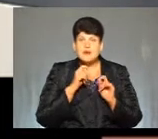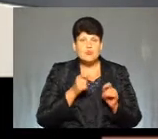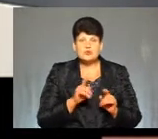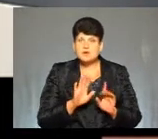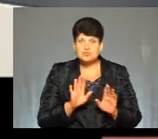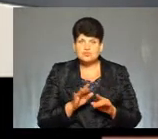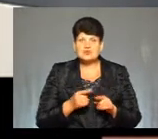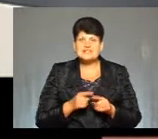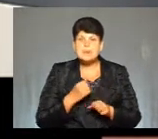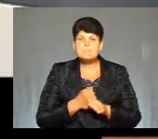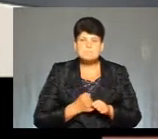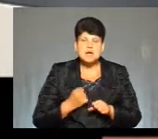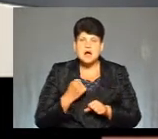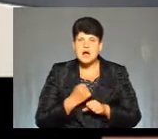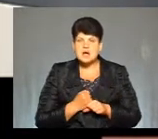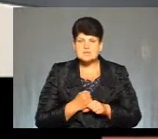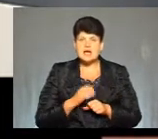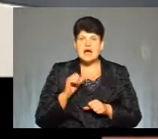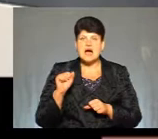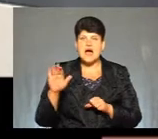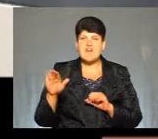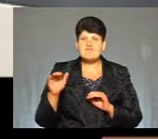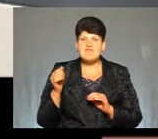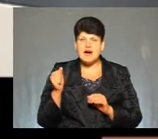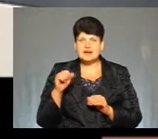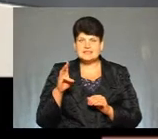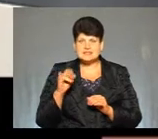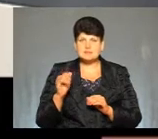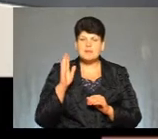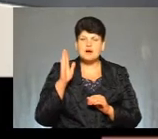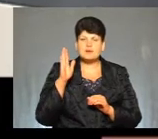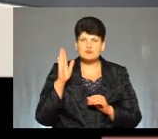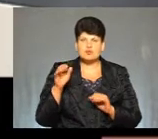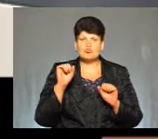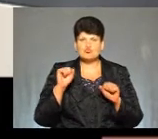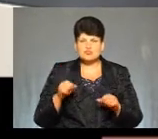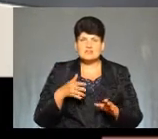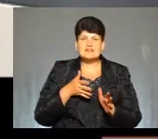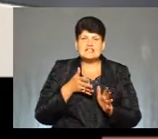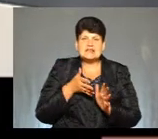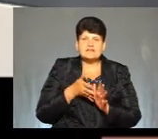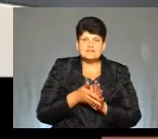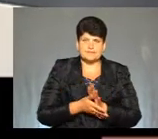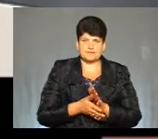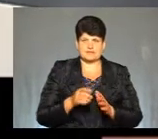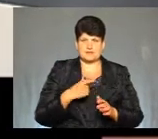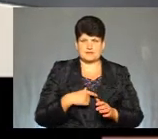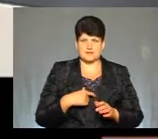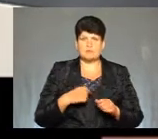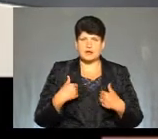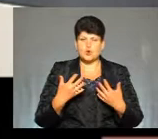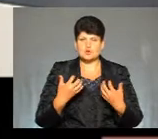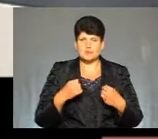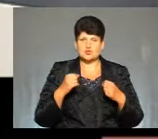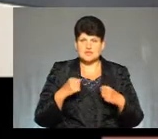тяжка праця, це аванс на майбутнє, можливість реалізуватися. Ми отримали можливість